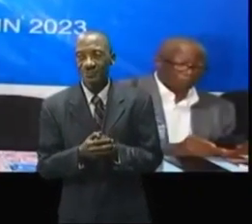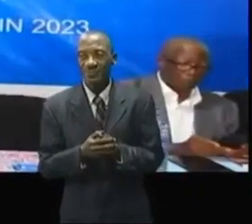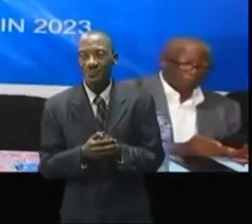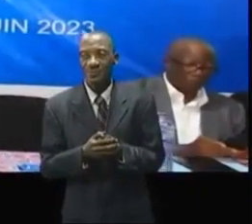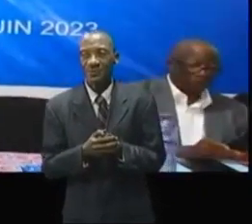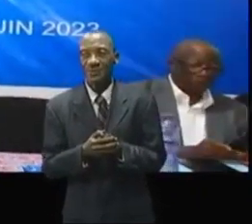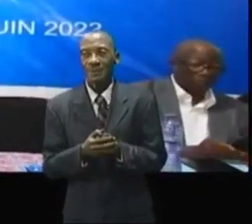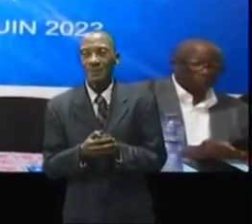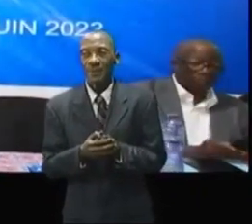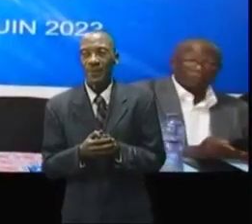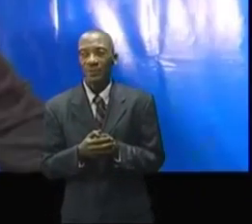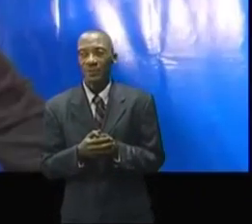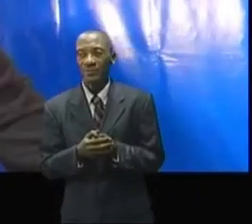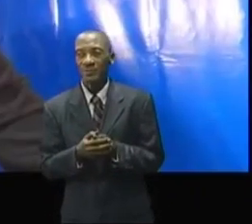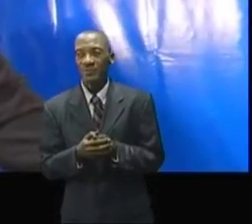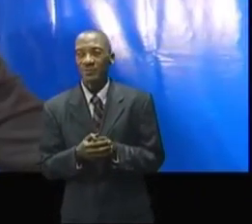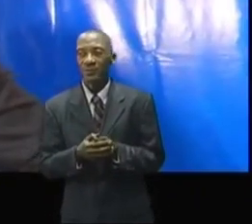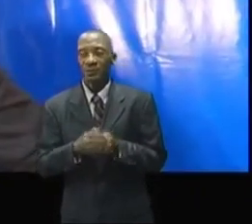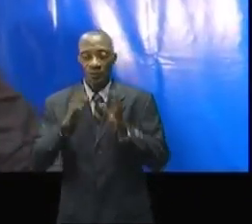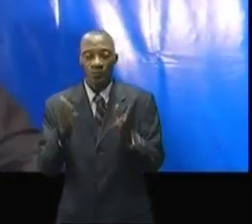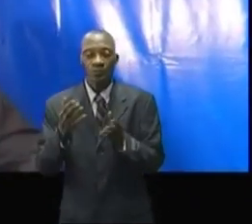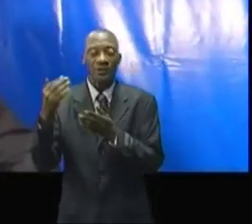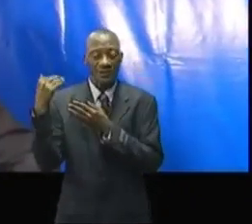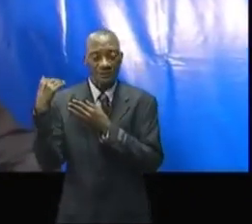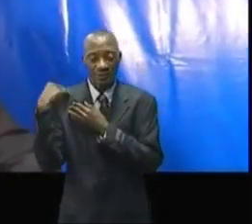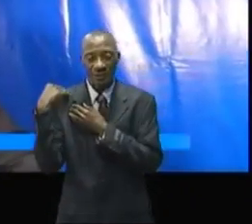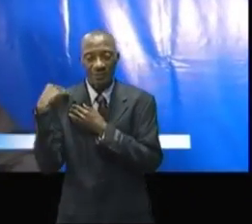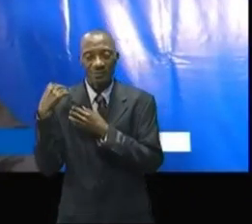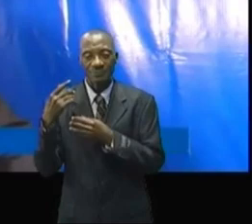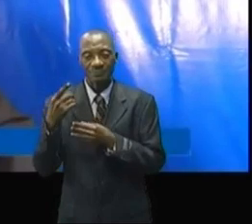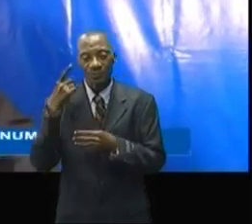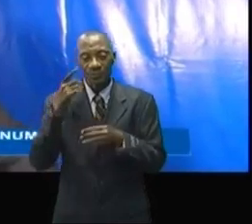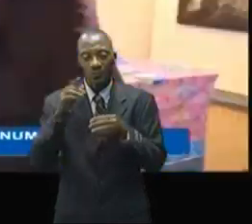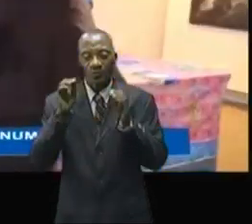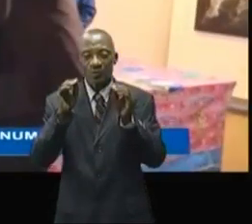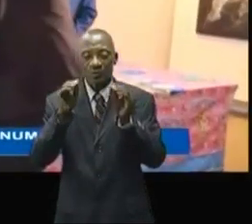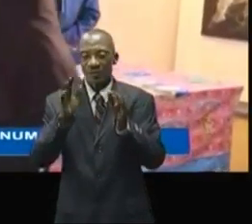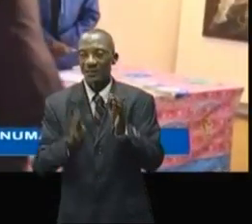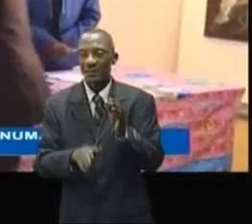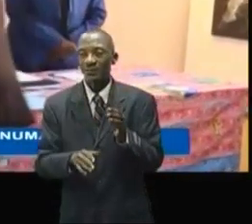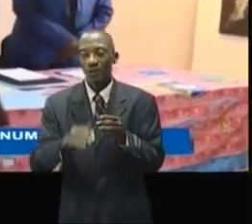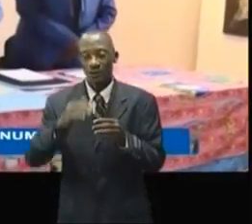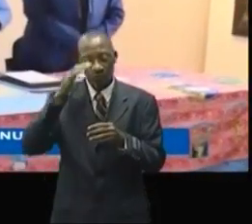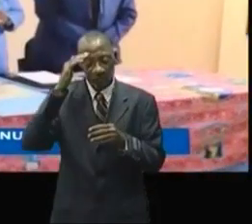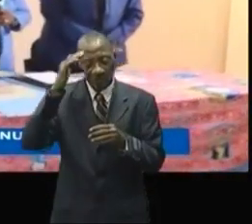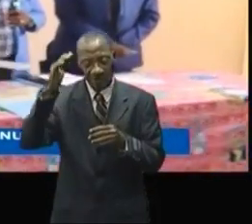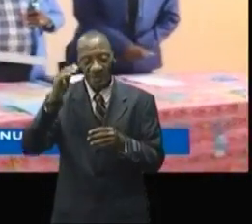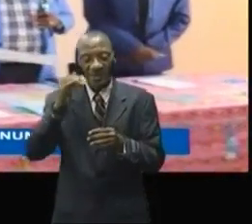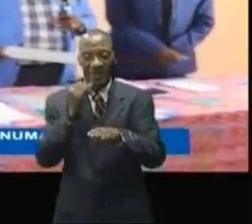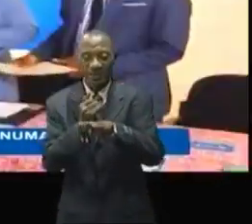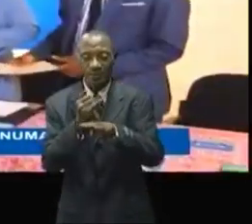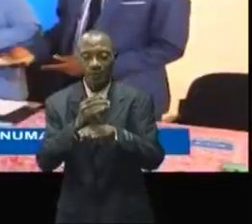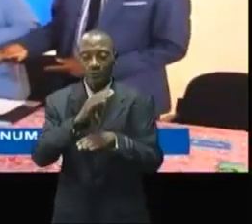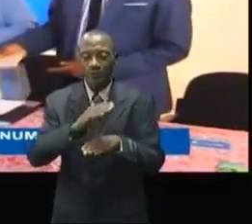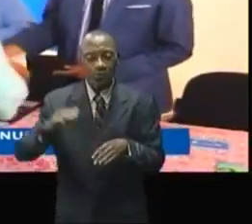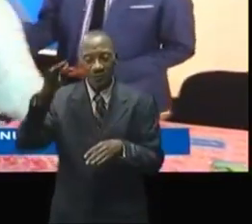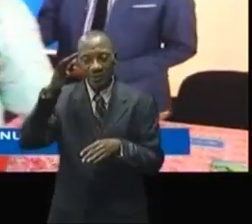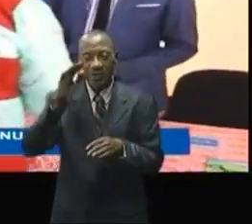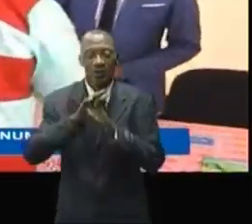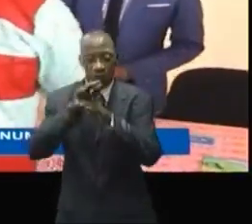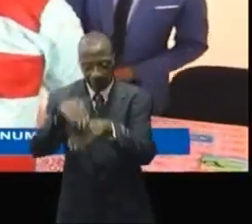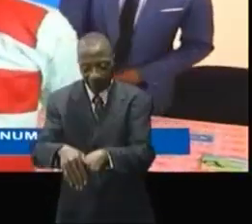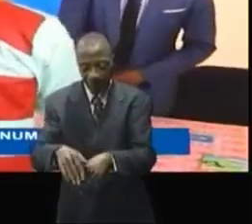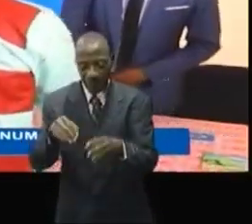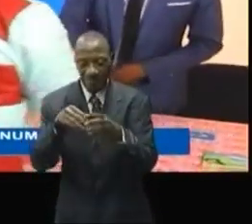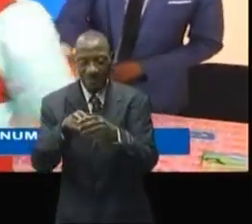Plusieurs orateurs se sont succédés à la tribune pour pousser loin la réflexion. Et à la fin, les 10 ateliers a été sanctionné par